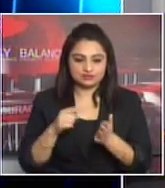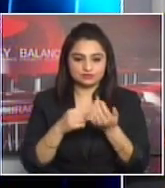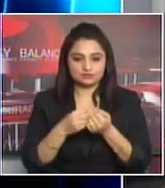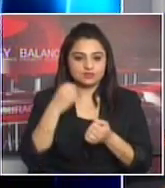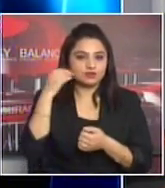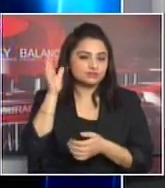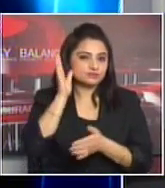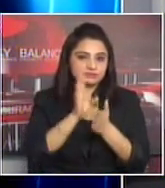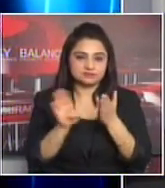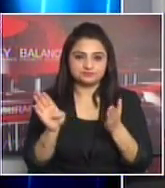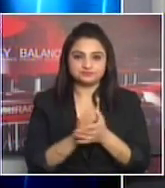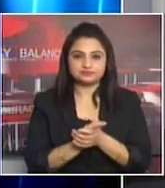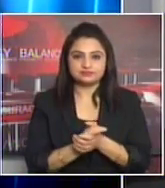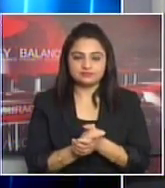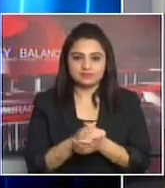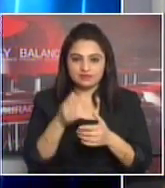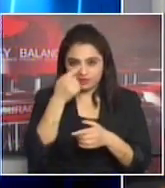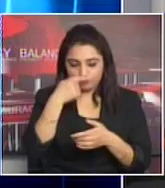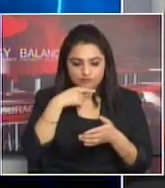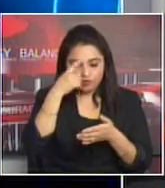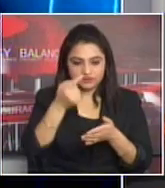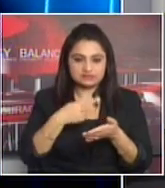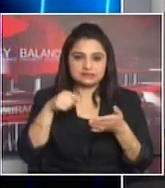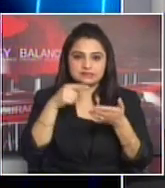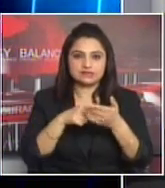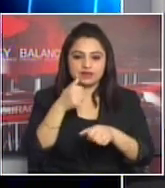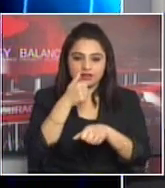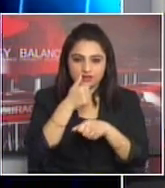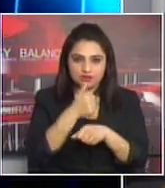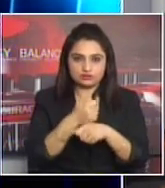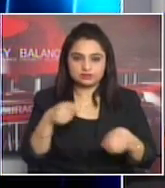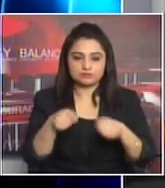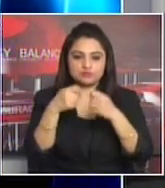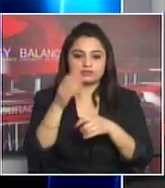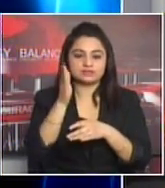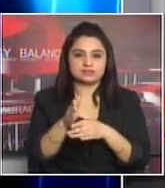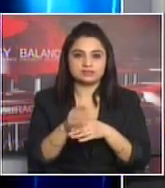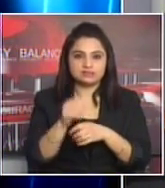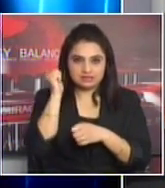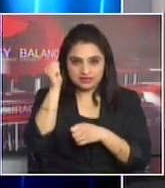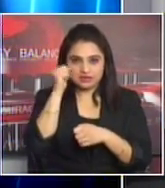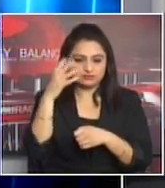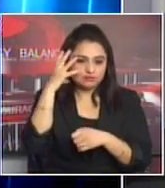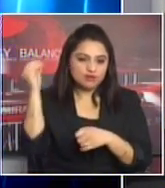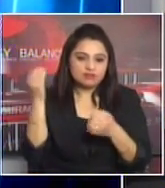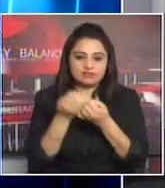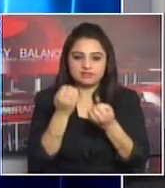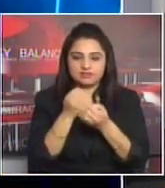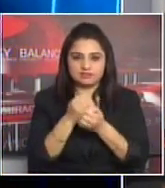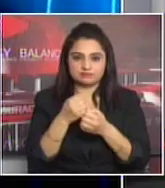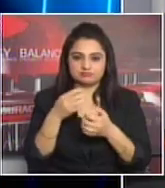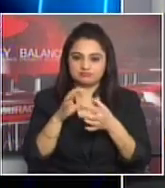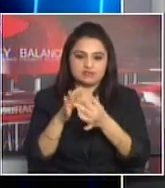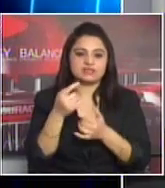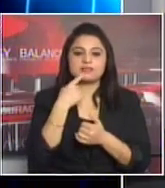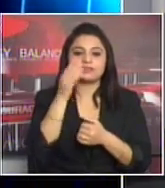सुरु गरौँ हट न्युजबाट। नेकपा माओवादी केन्द्रका अध्यक्ष पुष्पकमल दाहाल प्रचण्डले क्रान्तिको नक्कल गरेर नहुने